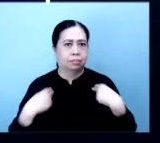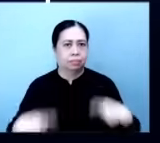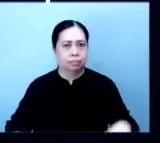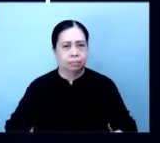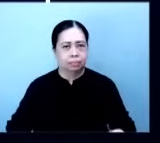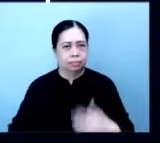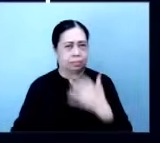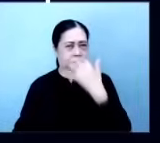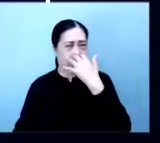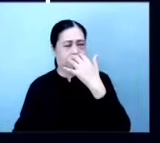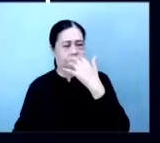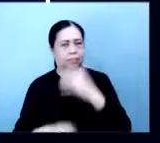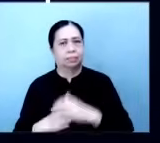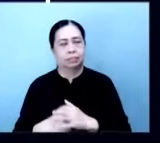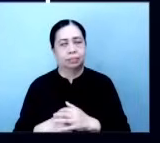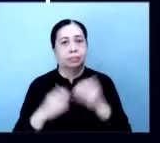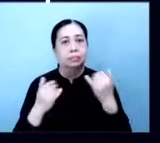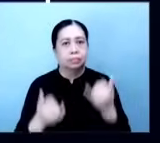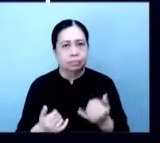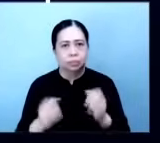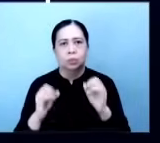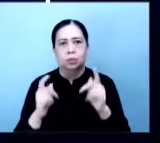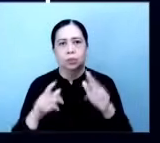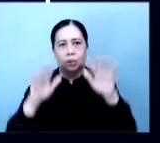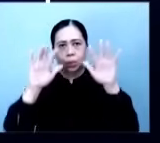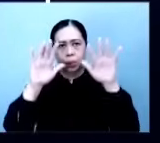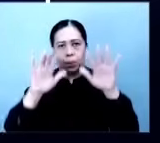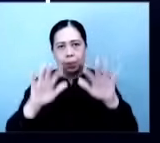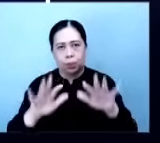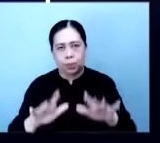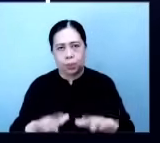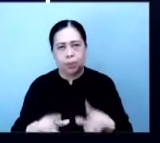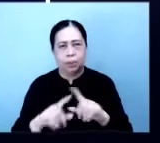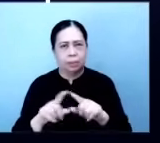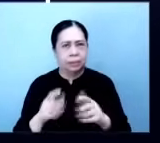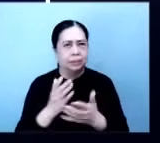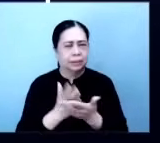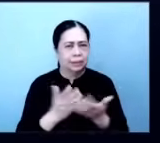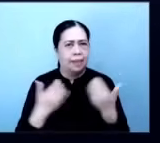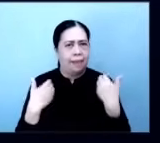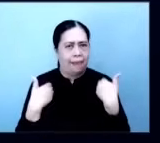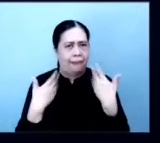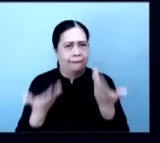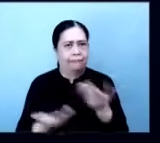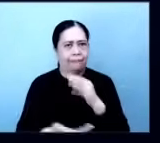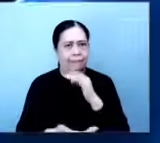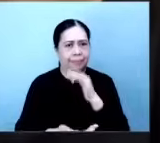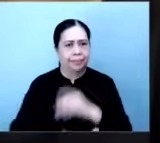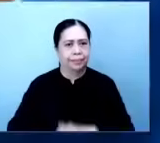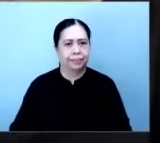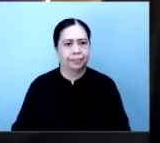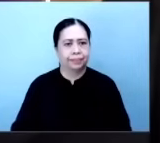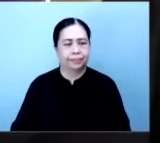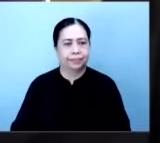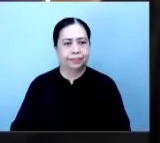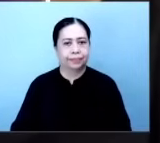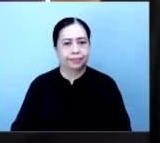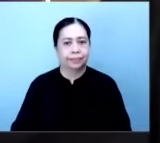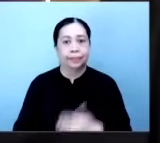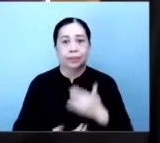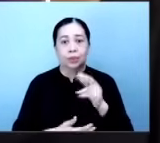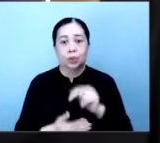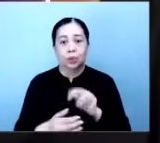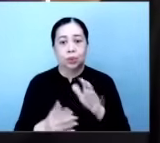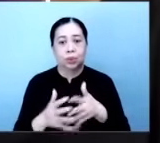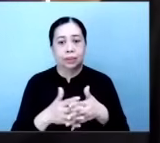alikabok. Sa ngayon, humupa na ang sandstorm pero may mga bakas pa rin daw ng alikabok. Sa New York naman, sa